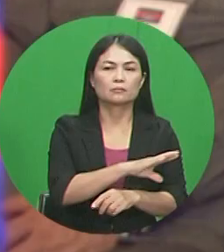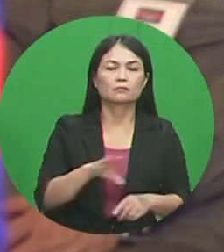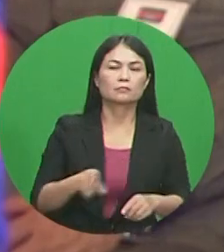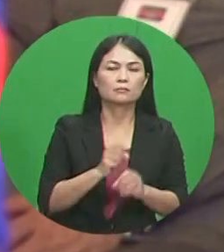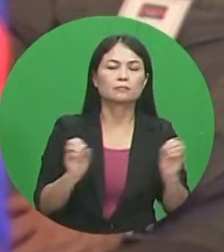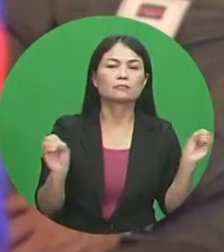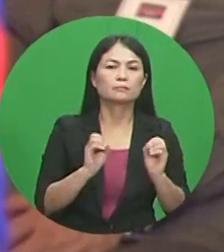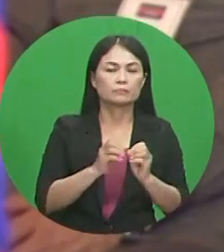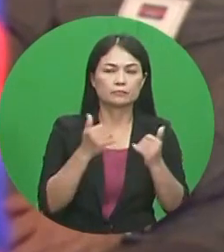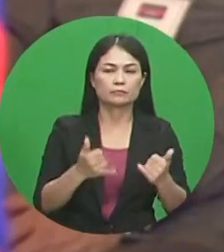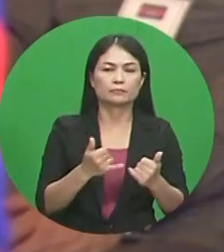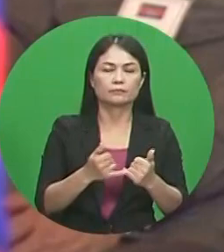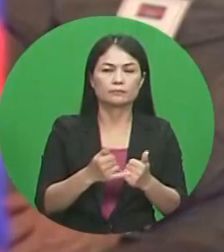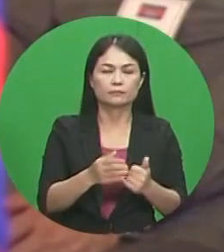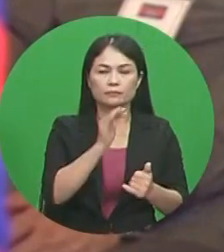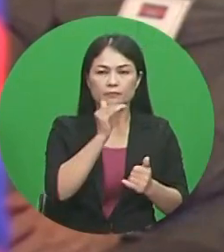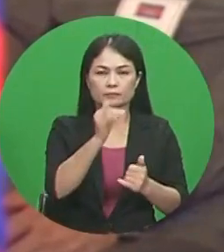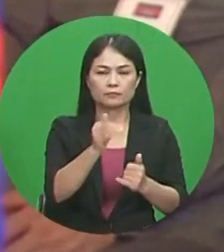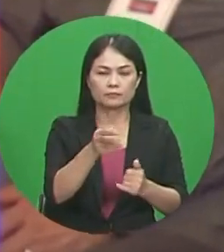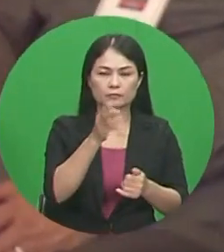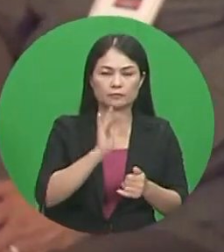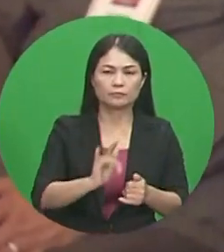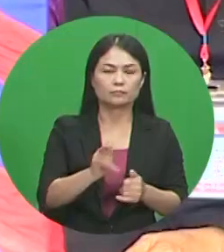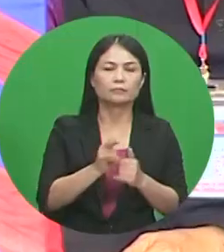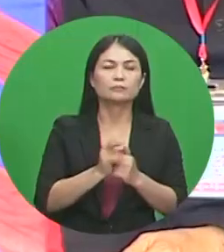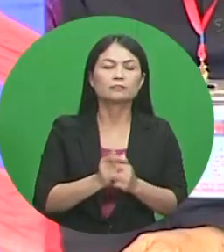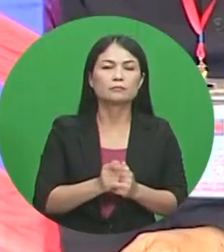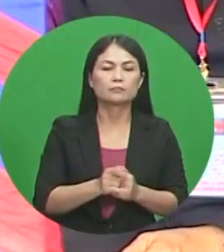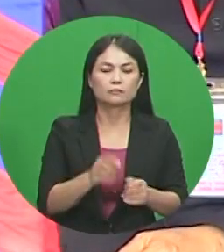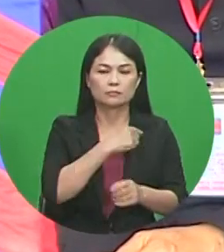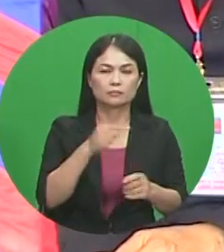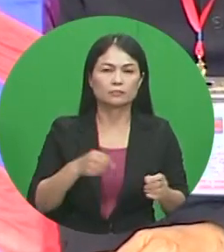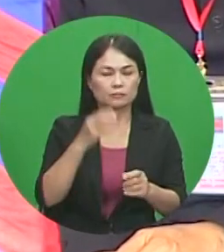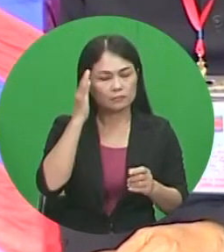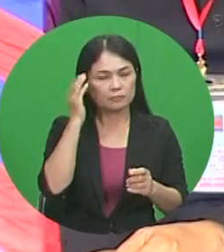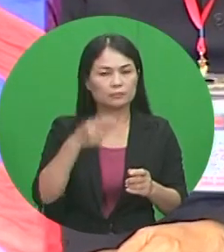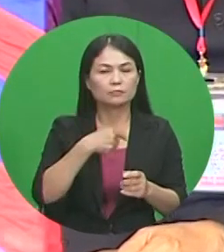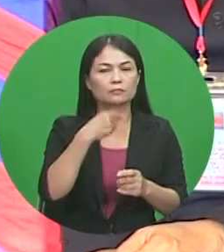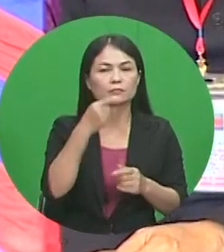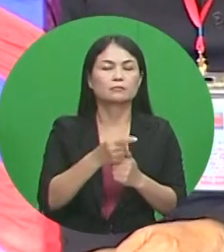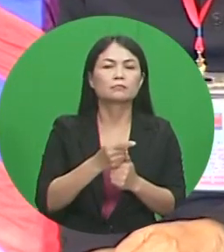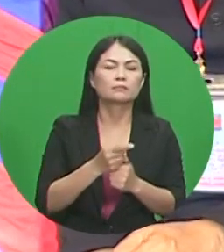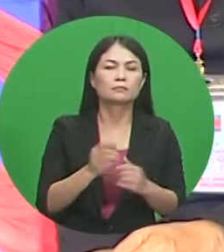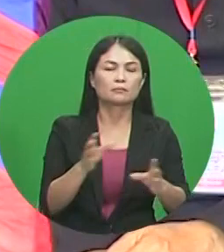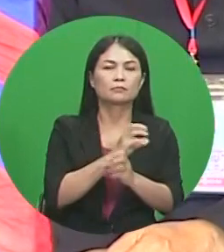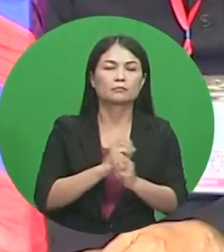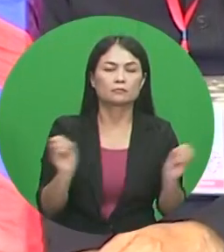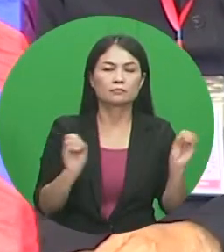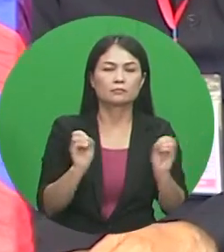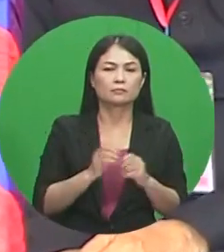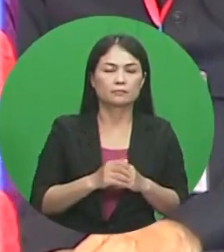ទេនេះគឺជាសច្ចធម៌ប្រវត្តិសាស្ត្រដែលយើងមិនអាចចេះតែនិយាយឲ្យតែបាននោះទេ